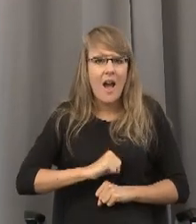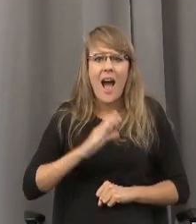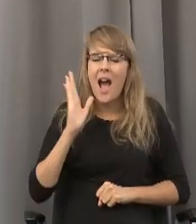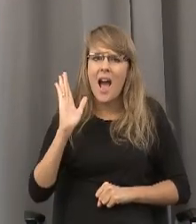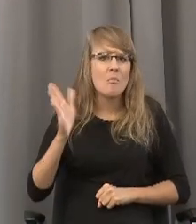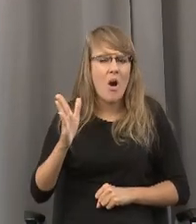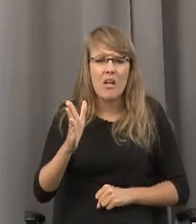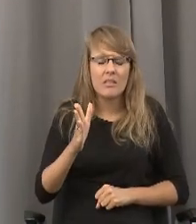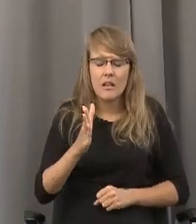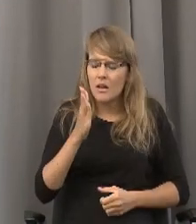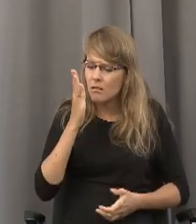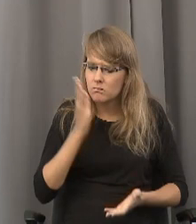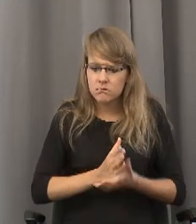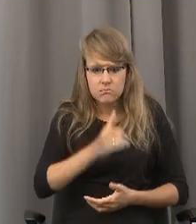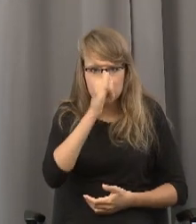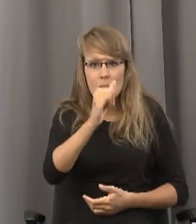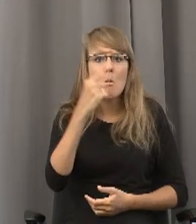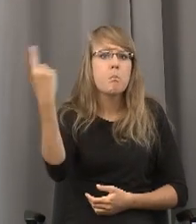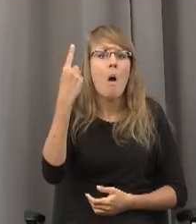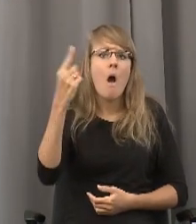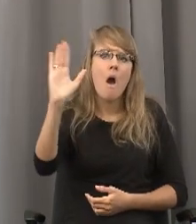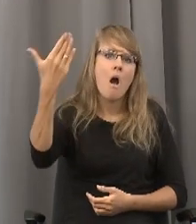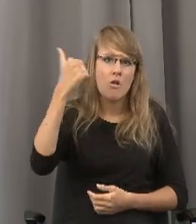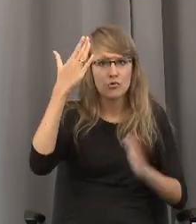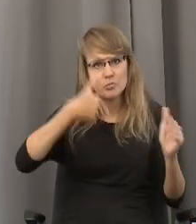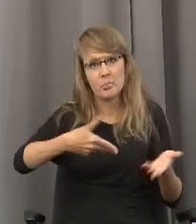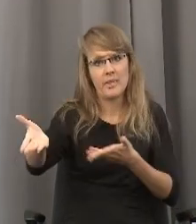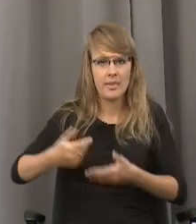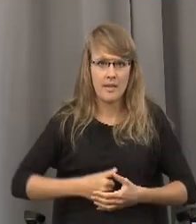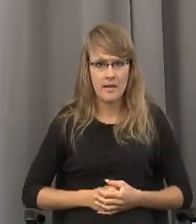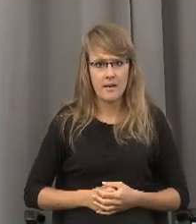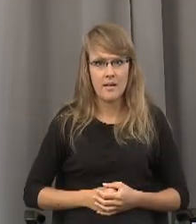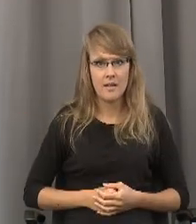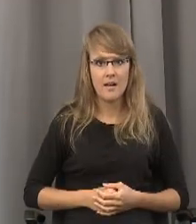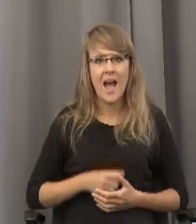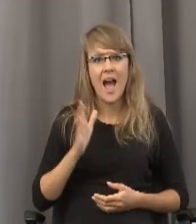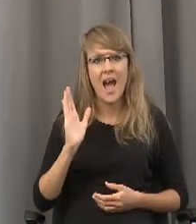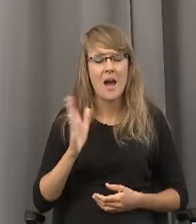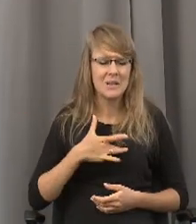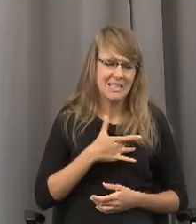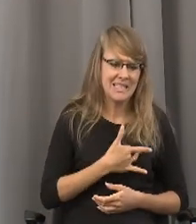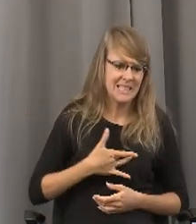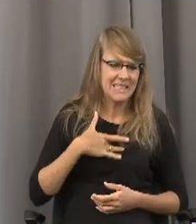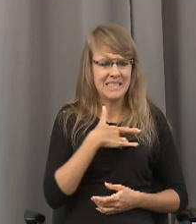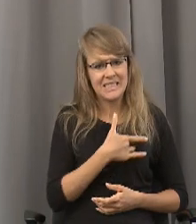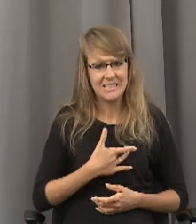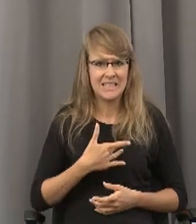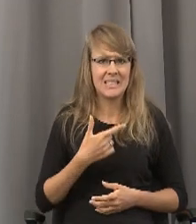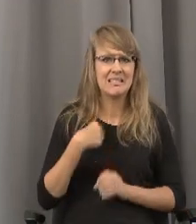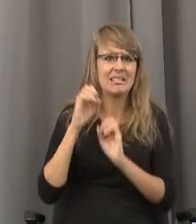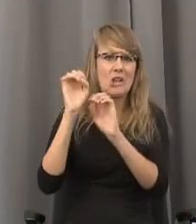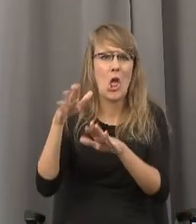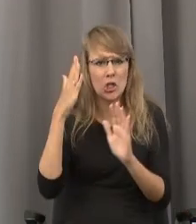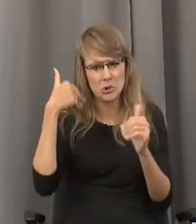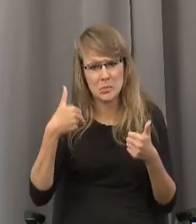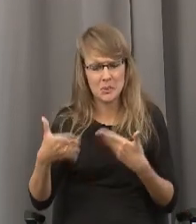a potem woła karetkę i oddaje do szpitala. O, a potem ma poczucie winy, że oddał do szpitala. Taki